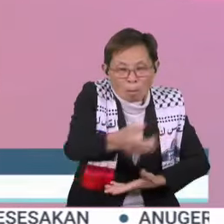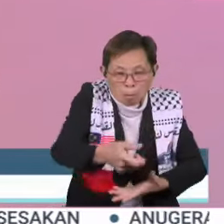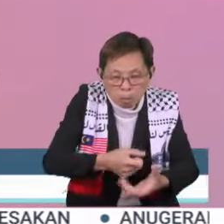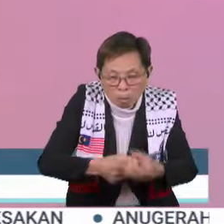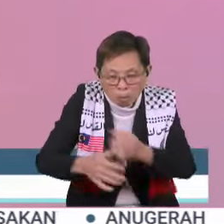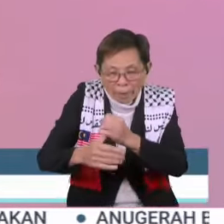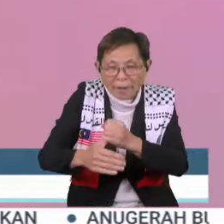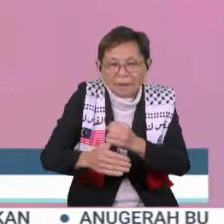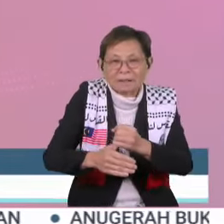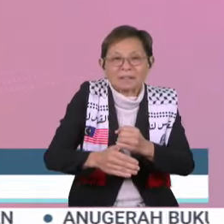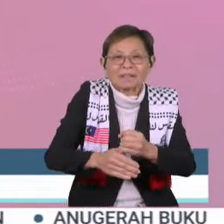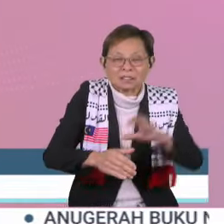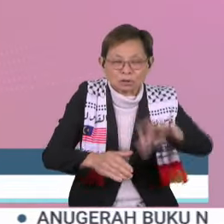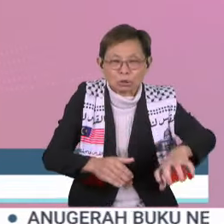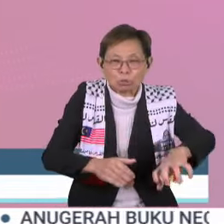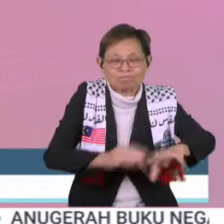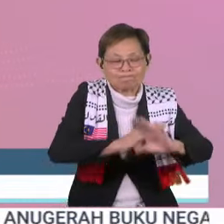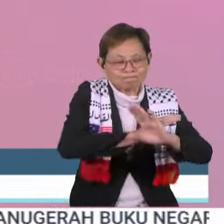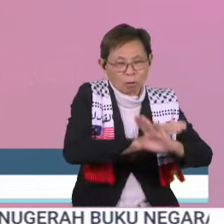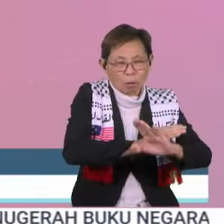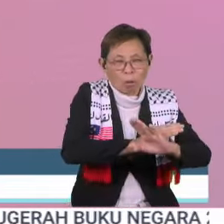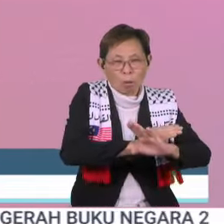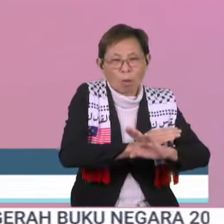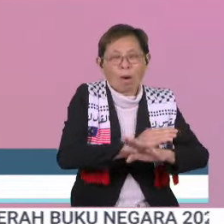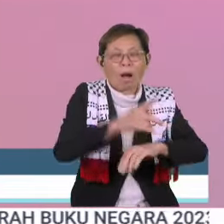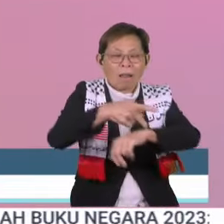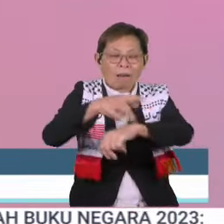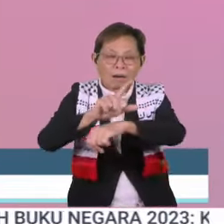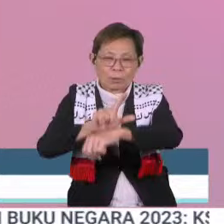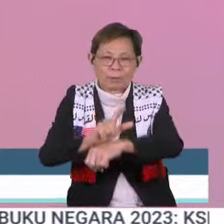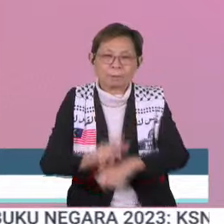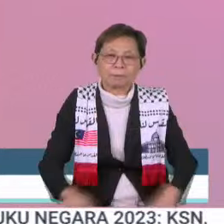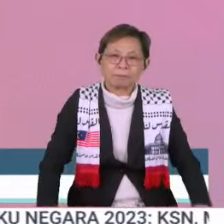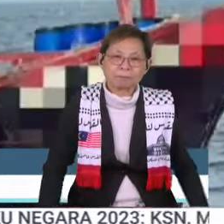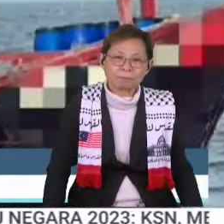larangan 9 Batu Nautika Barat Tanjung Beluar Langkawi.